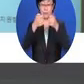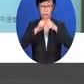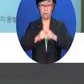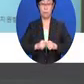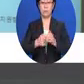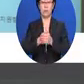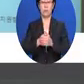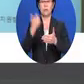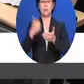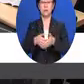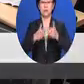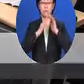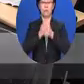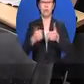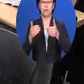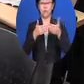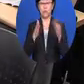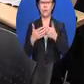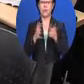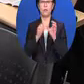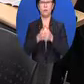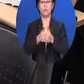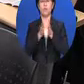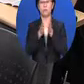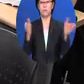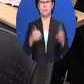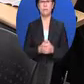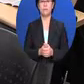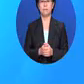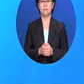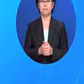거쳐 설립 준비단을 발족해 하반기 출범할 계획입니다.